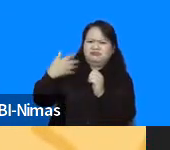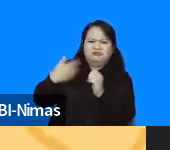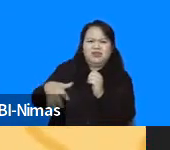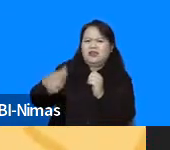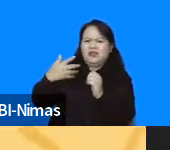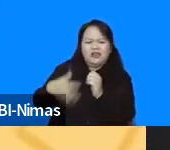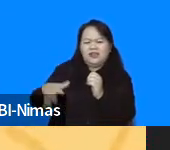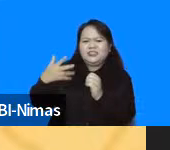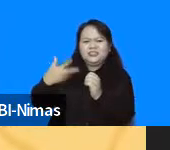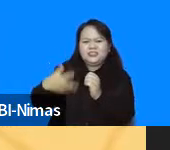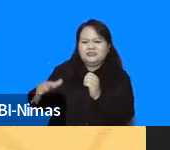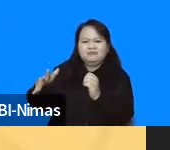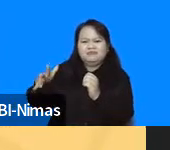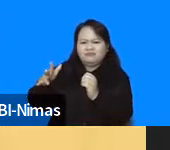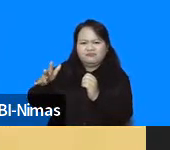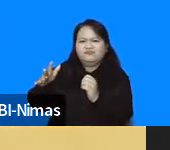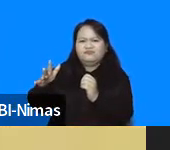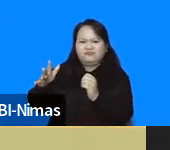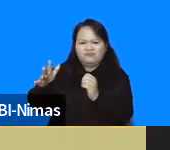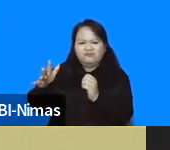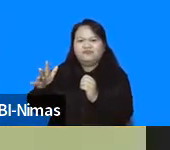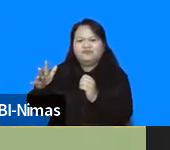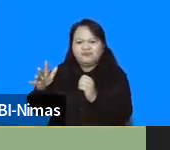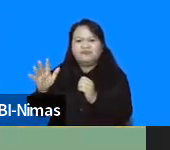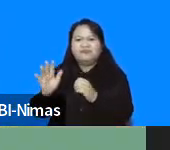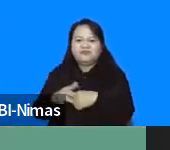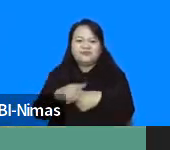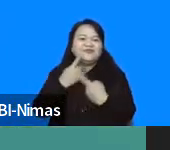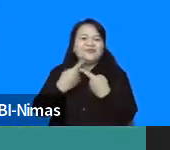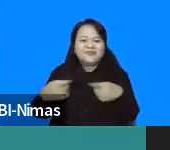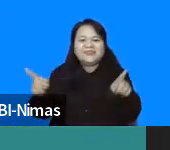ku sepakati?